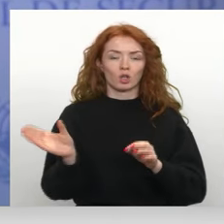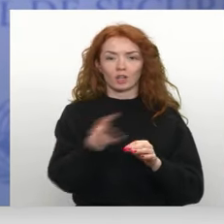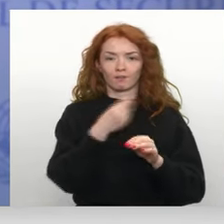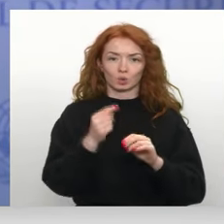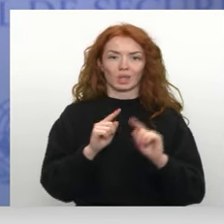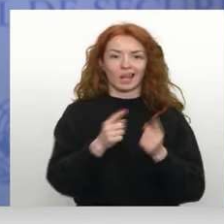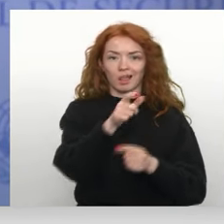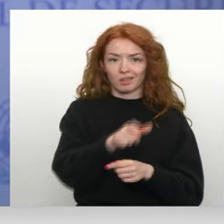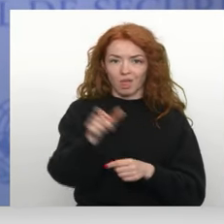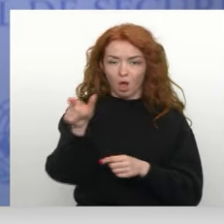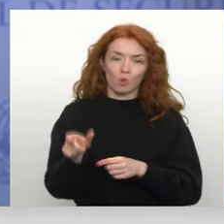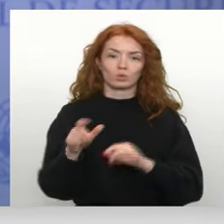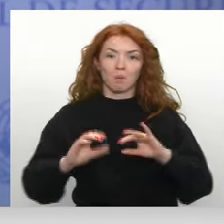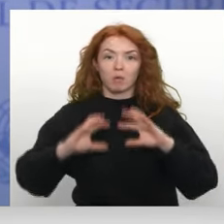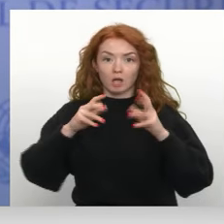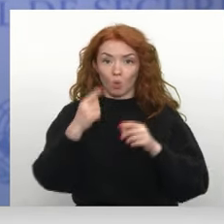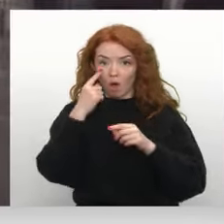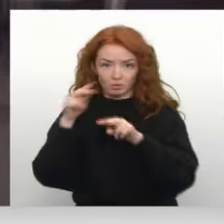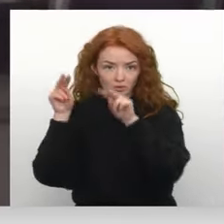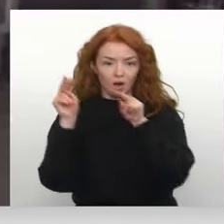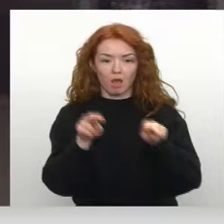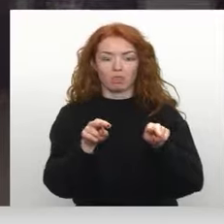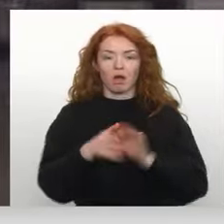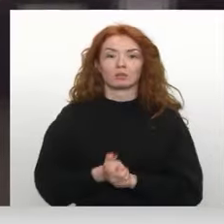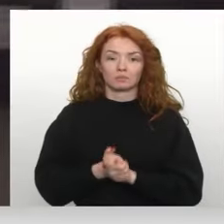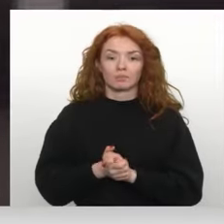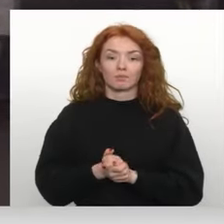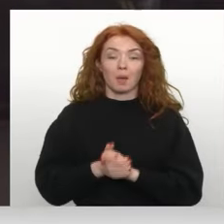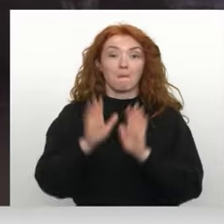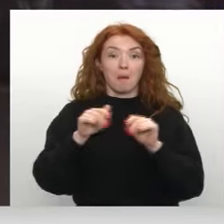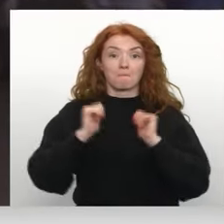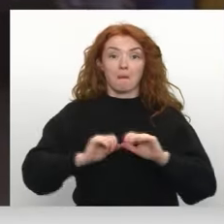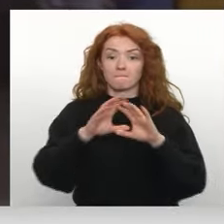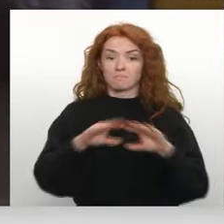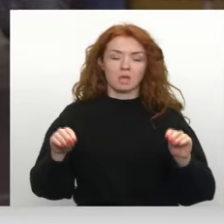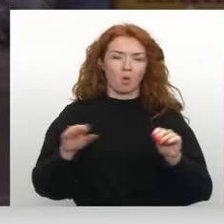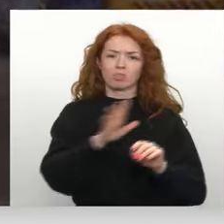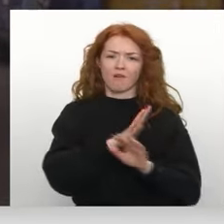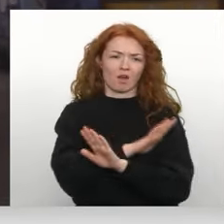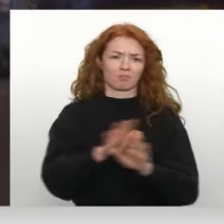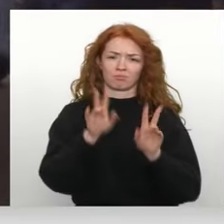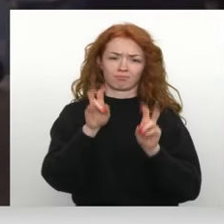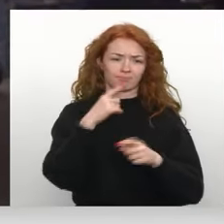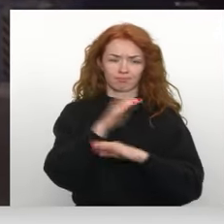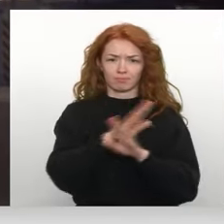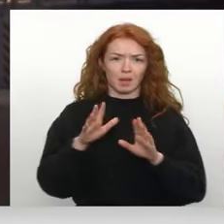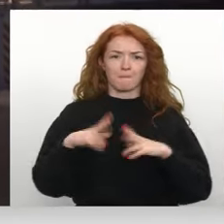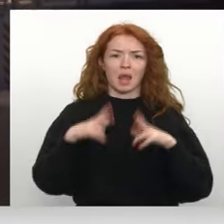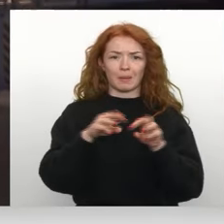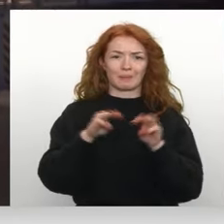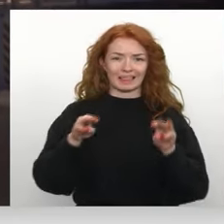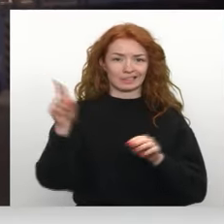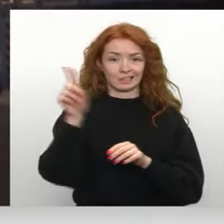ķīlniekus pasaules acis skatās taču par pamieru patlaban nav runas izraēlas premjerministrs benjamins